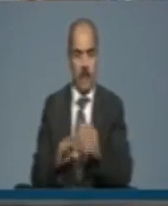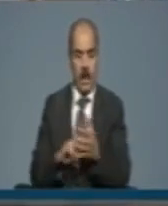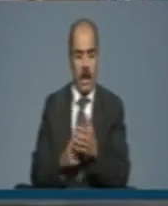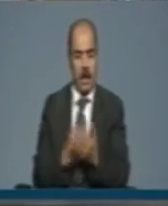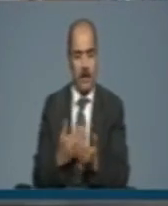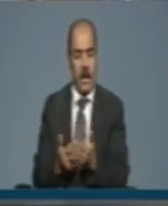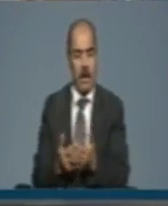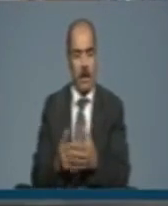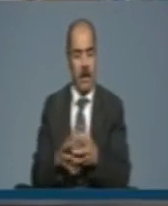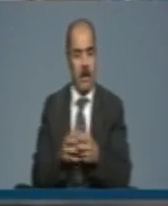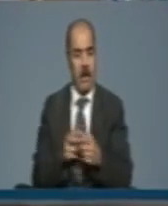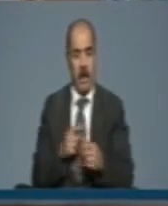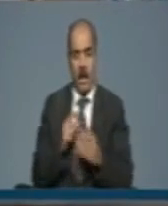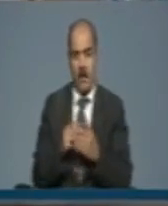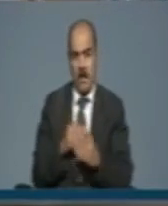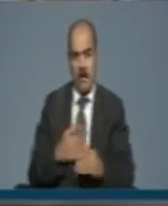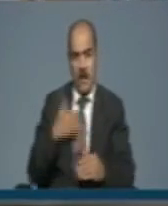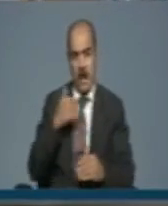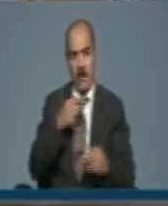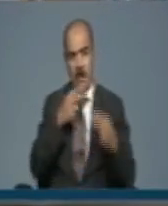يتم تحقق هذه الرؤية.